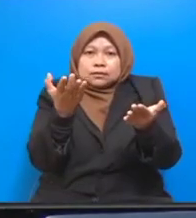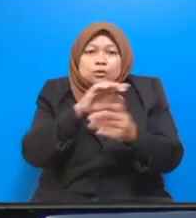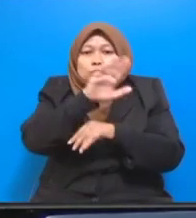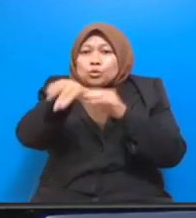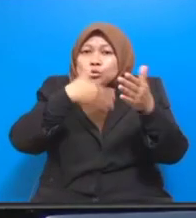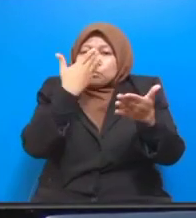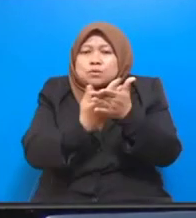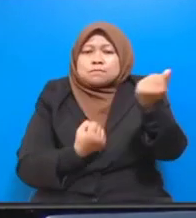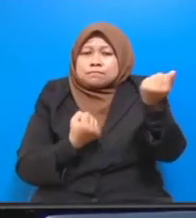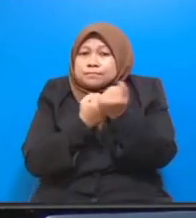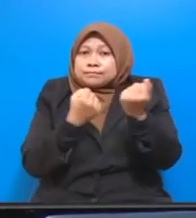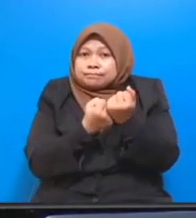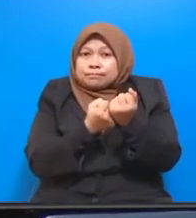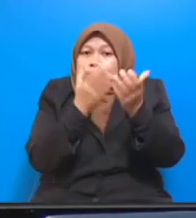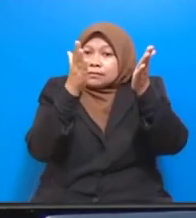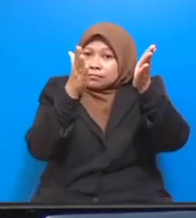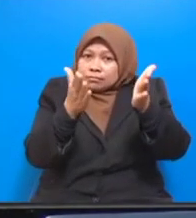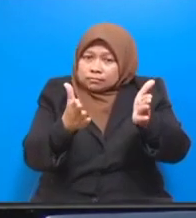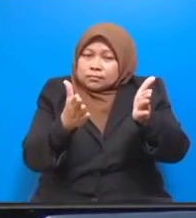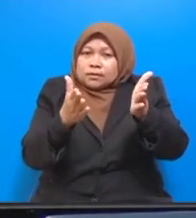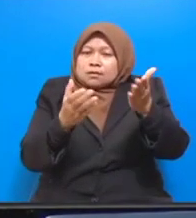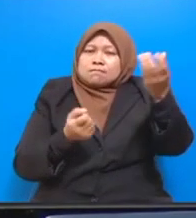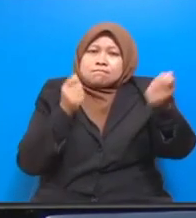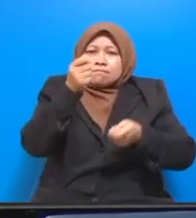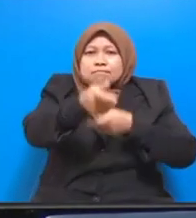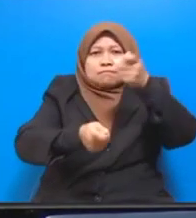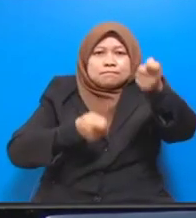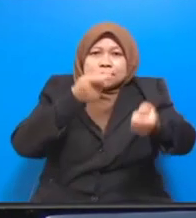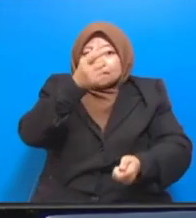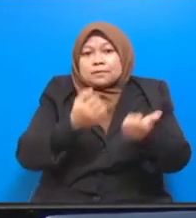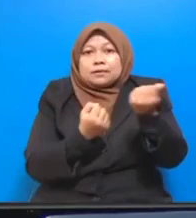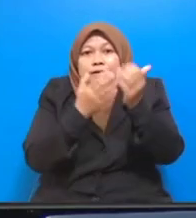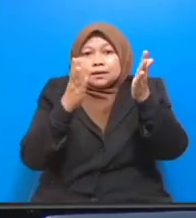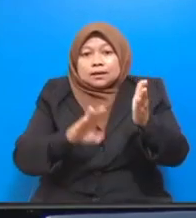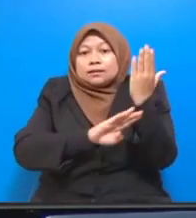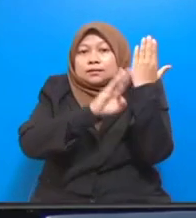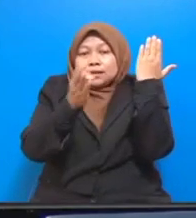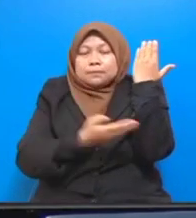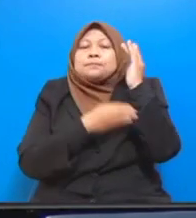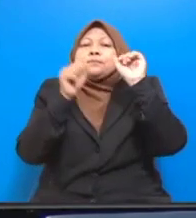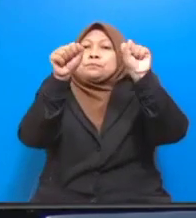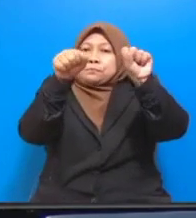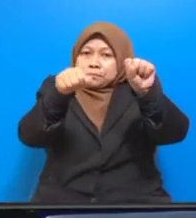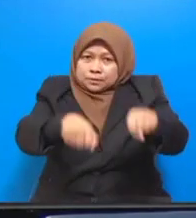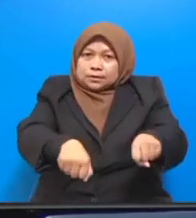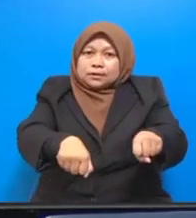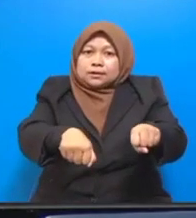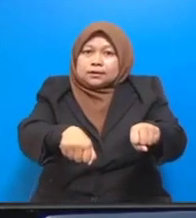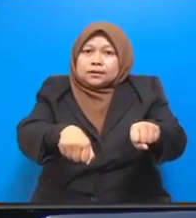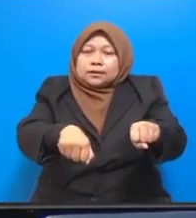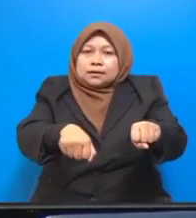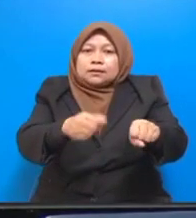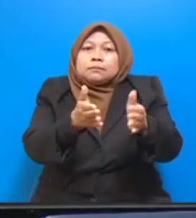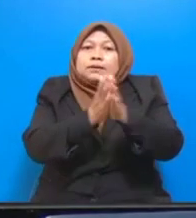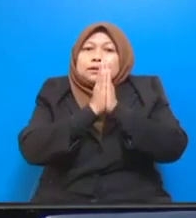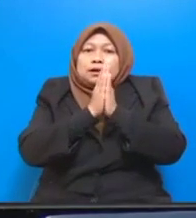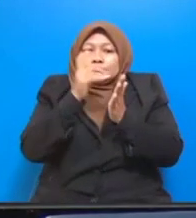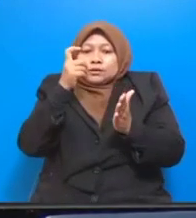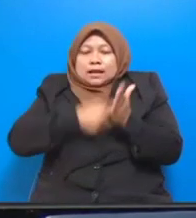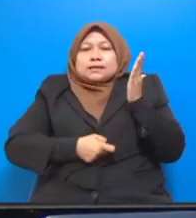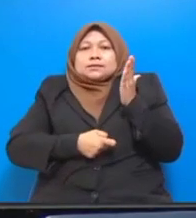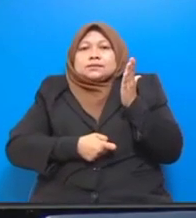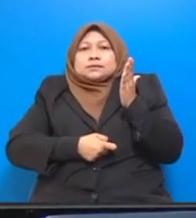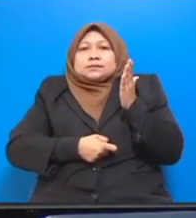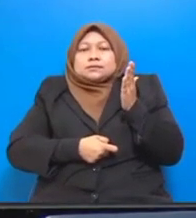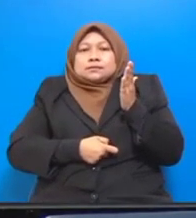semua penyumbang yang menyumbang kepada tabung harapan mereka boleh memohon untuk pengecualian